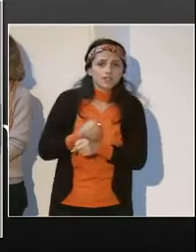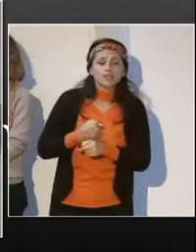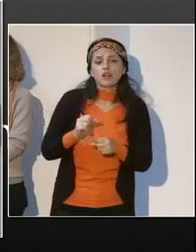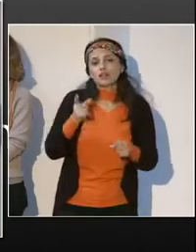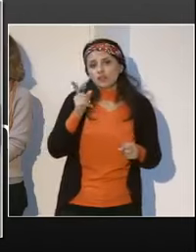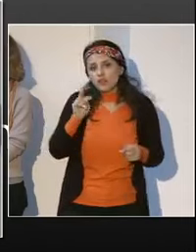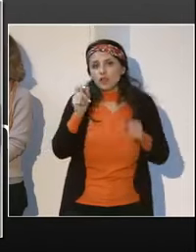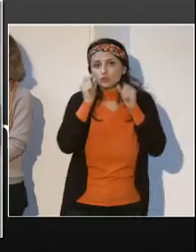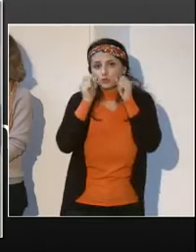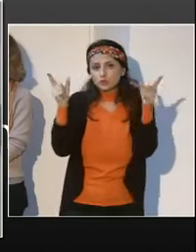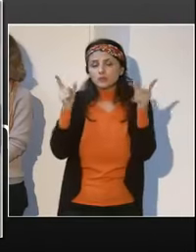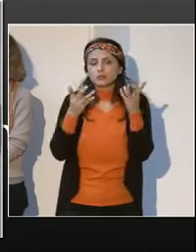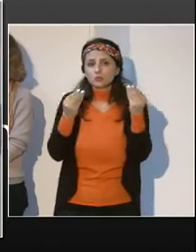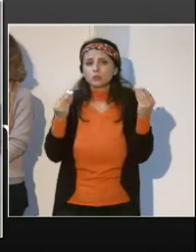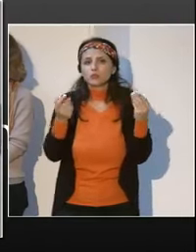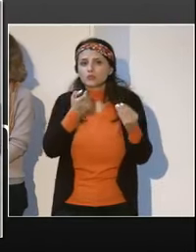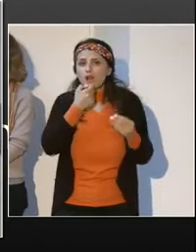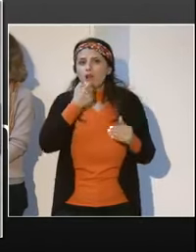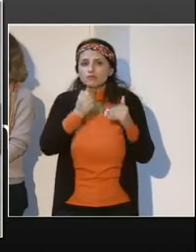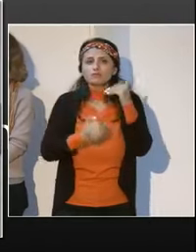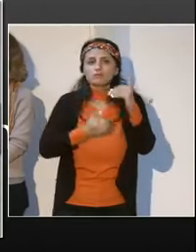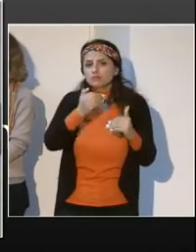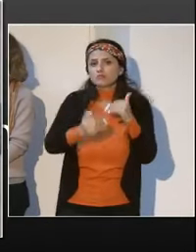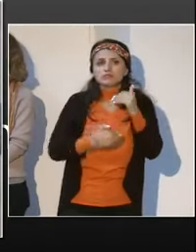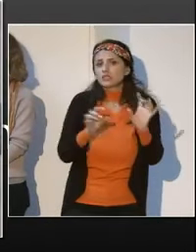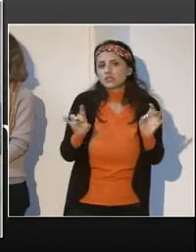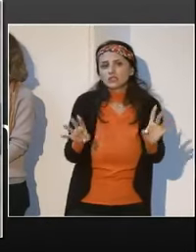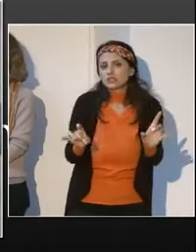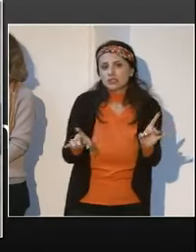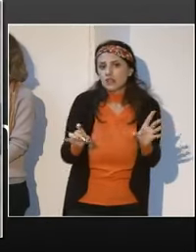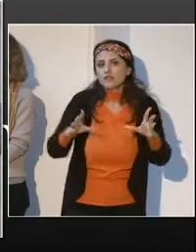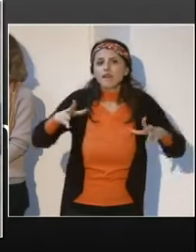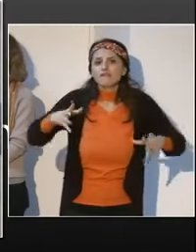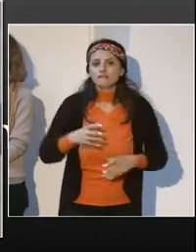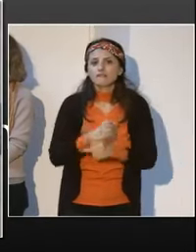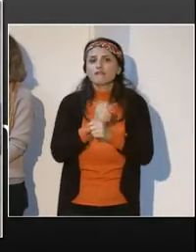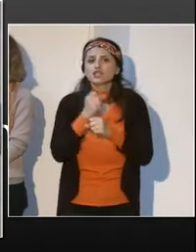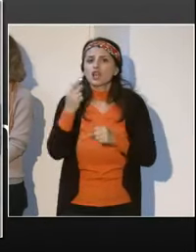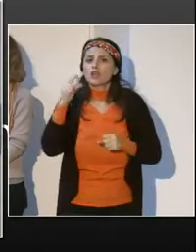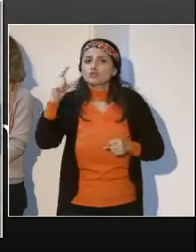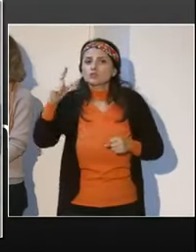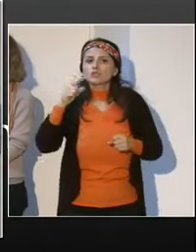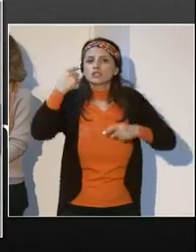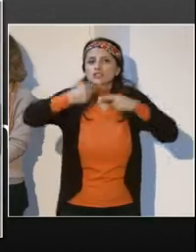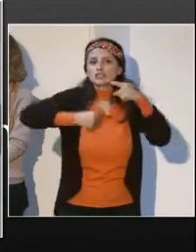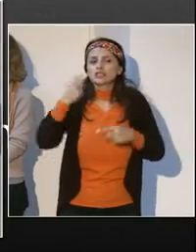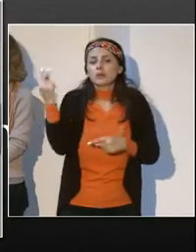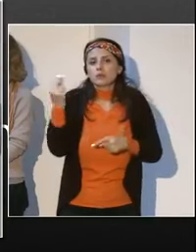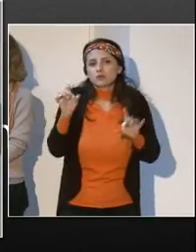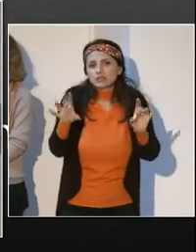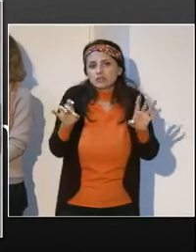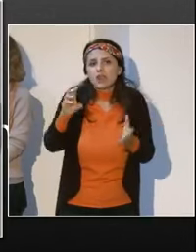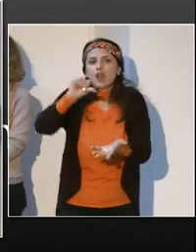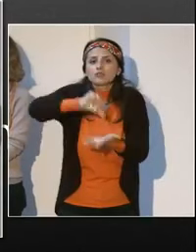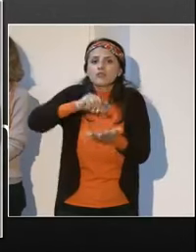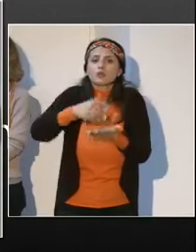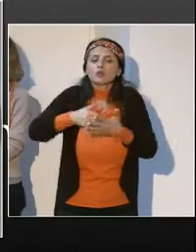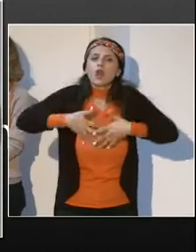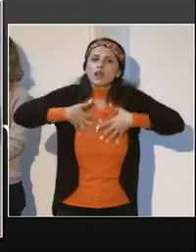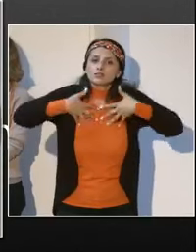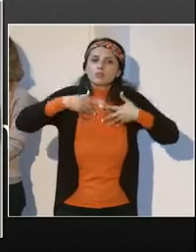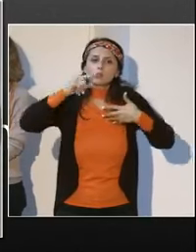timp de zeci de ani de zile nu a fost înființat cel puțin în sistemul public nici centrul functional de respiro pentru